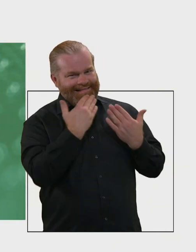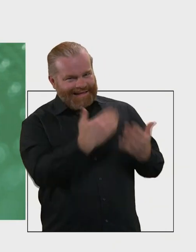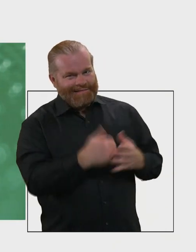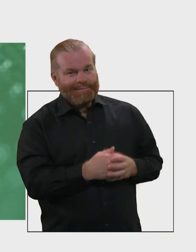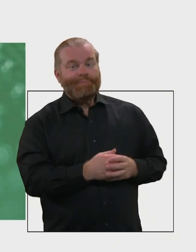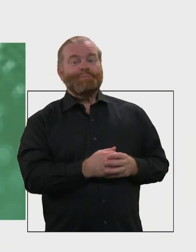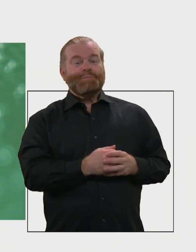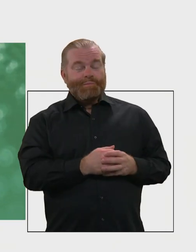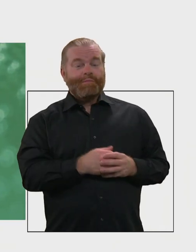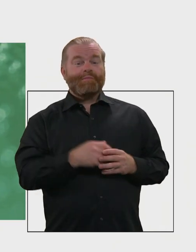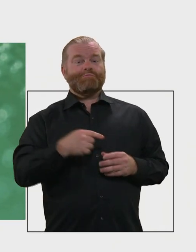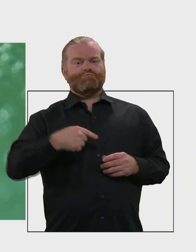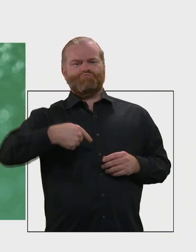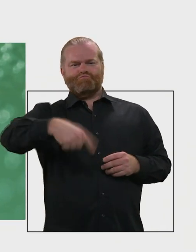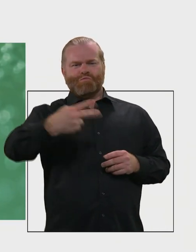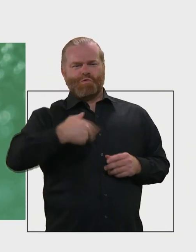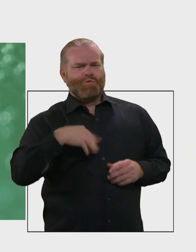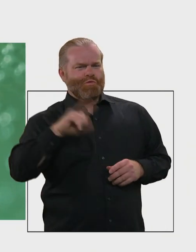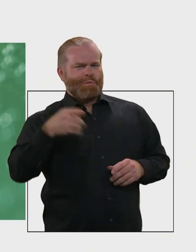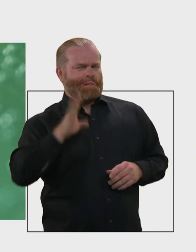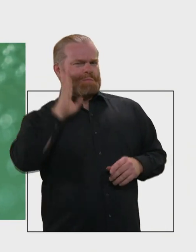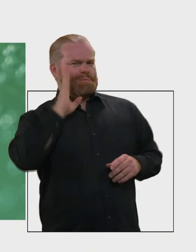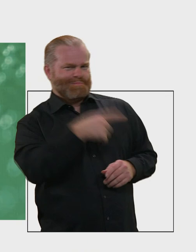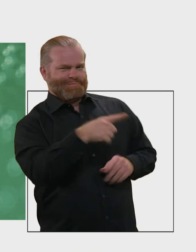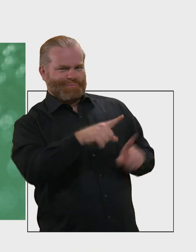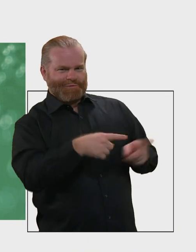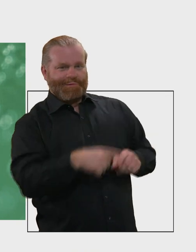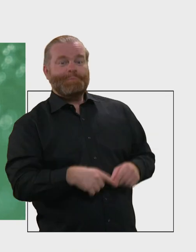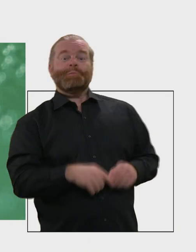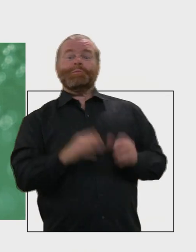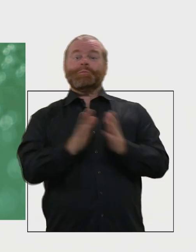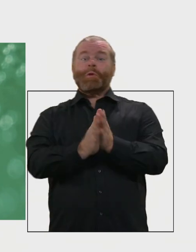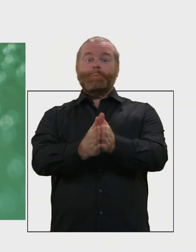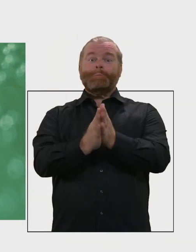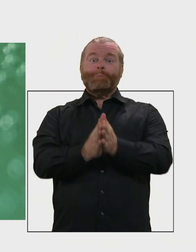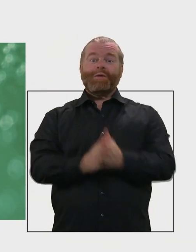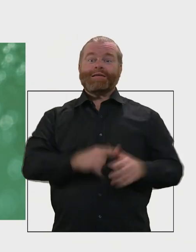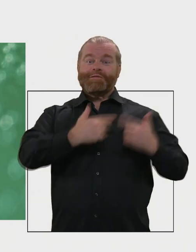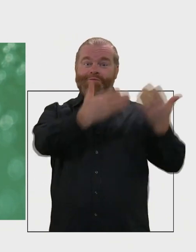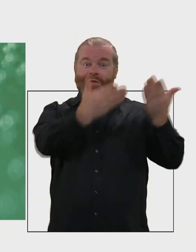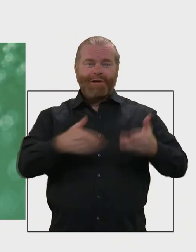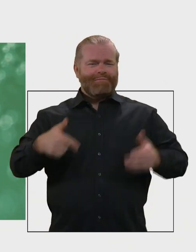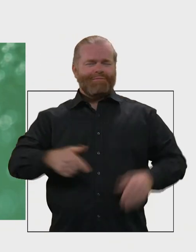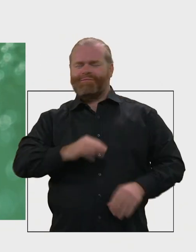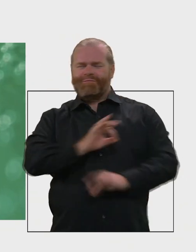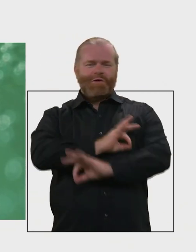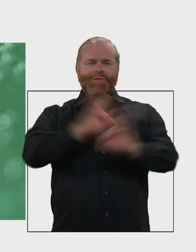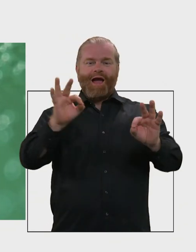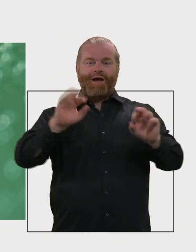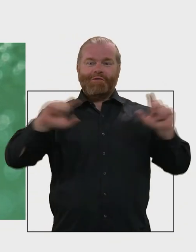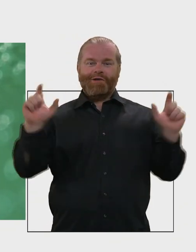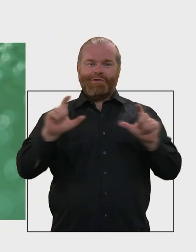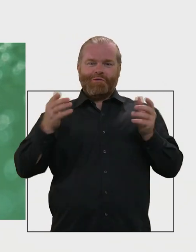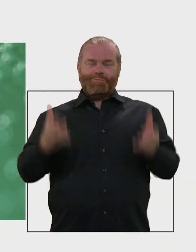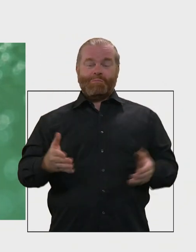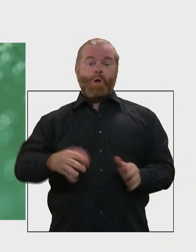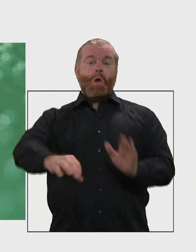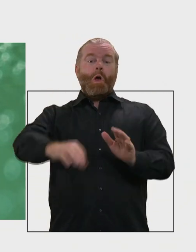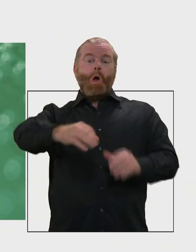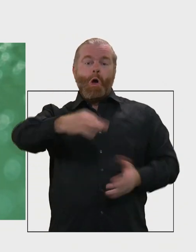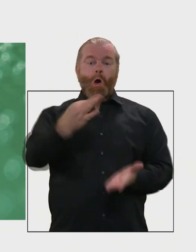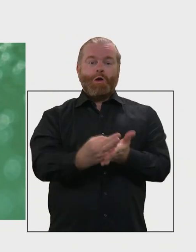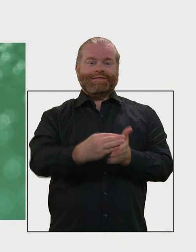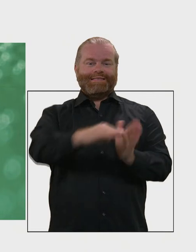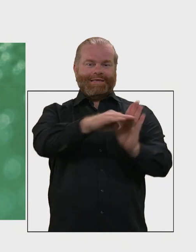herzlich willkommen zu dieser wunderbaren Veranstaltung, Ortstermin. Und wir haben eben schon gehört, das ist nicht... der erste Termin dieser